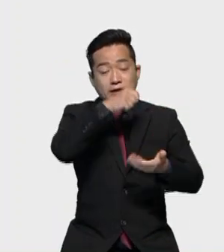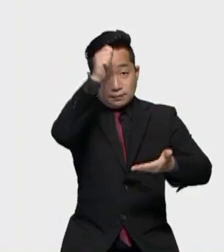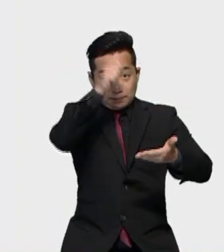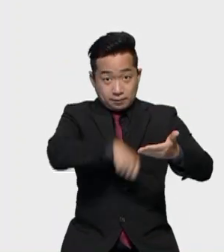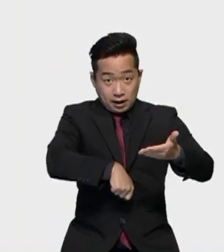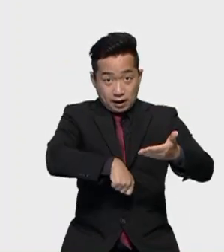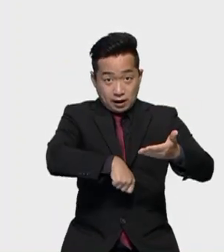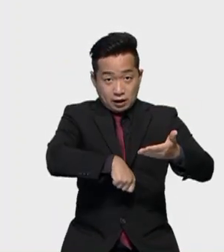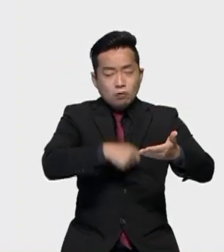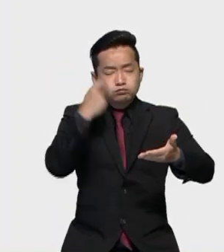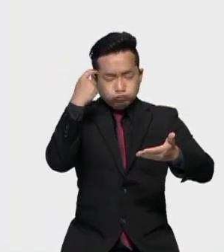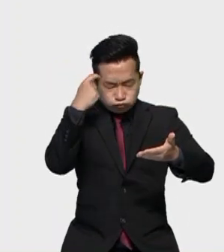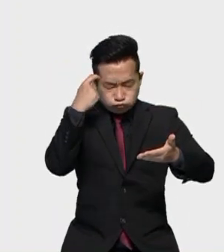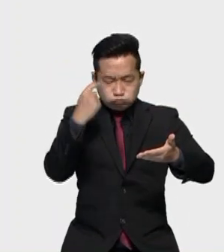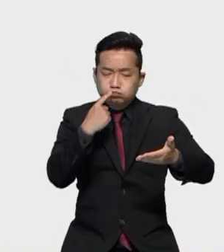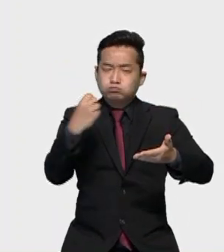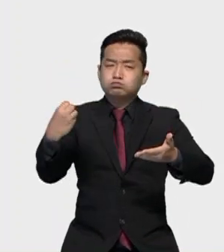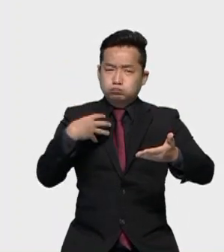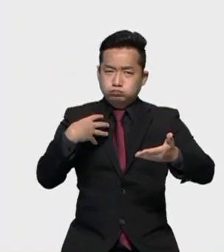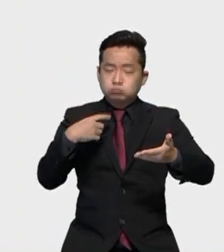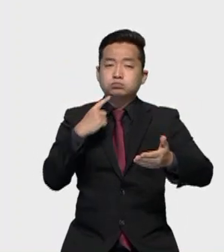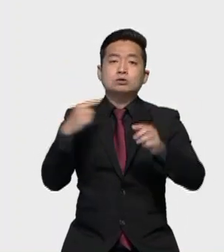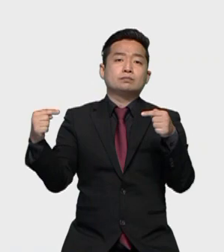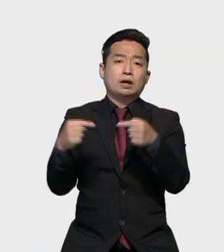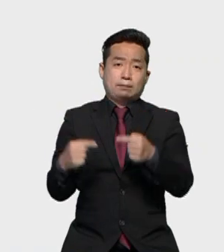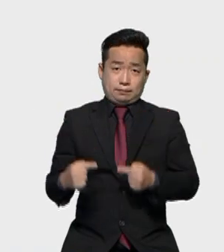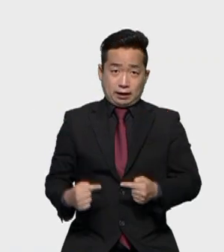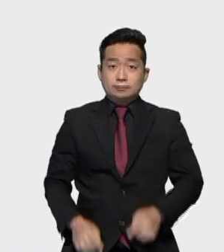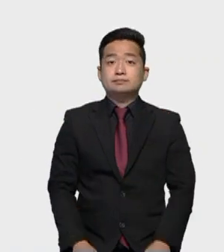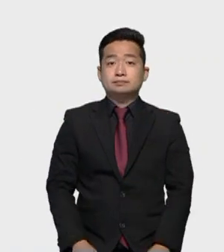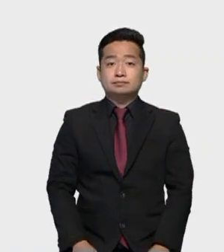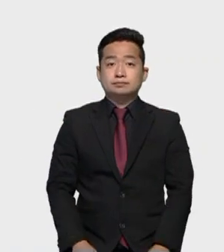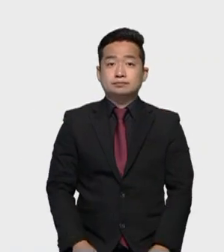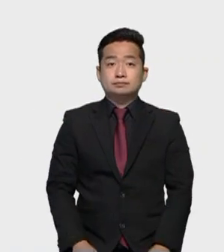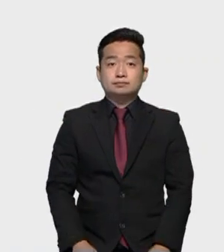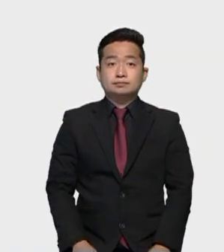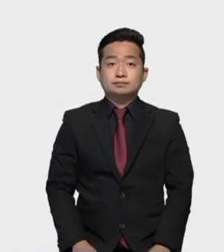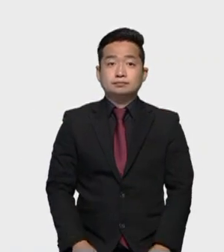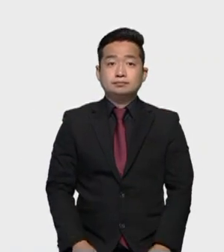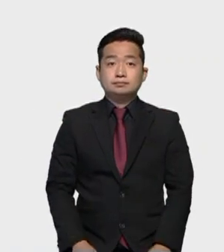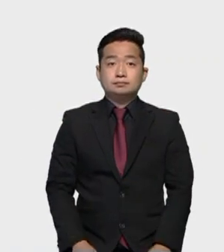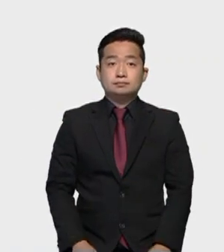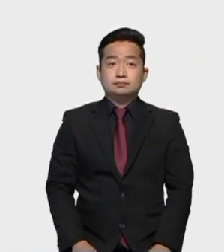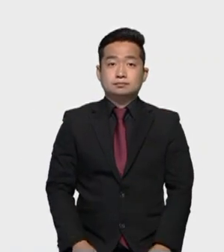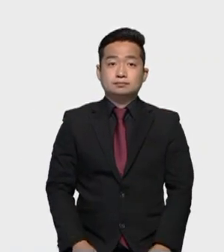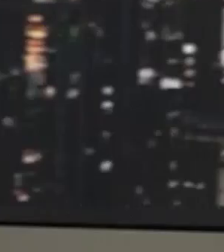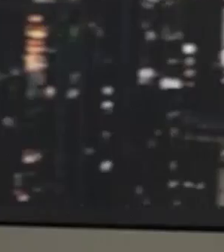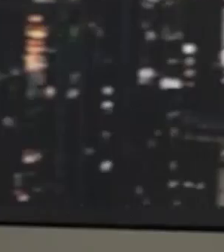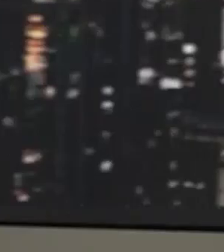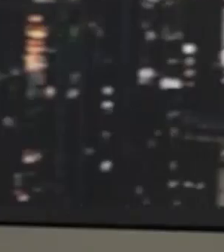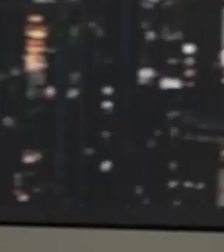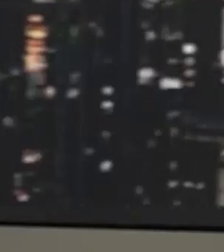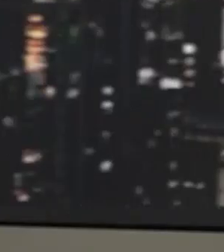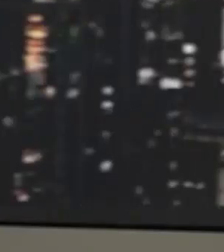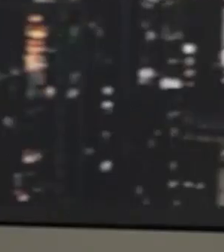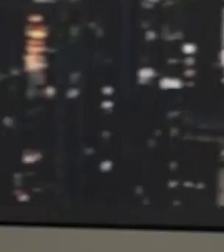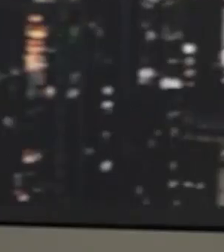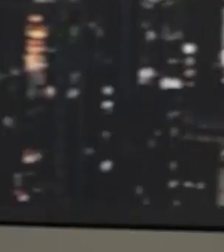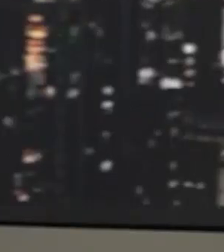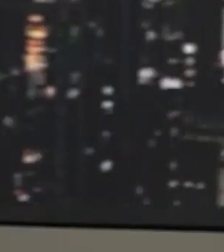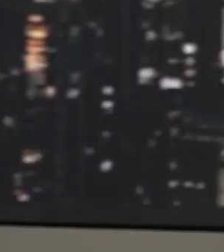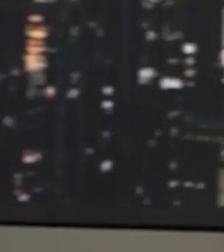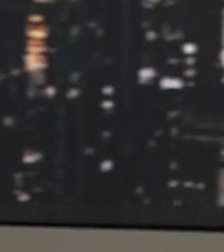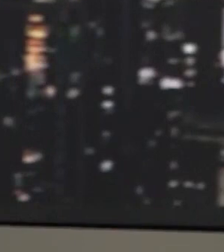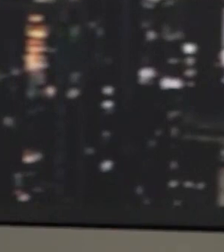통과되도록 하겠다는 취지로 말씀드렸다고 거들었습니다. 토론토에서 SBS 김기태입니다. 네, 안녕하십니까. 김현우입니다.